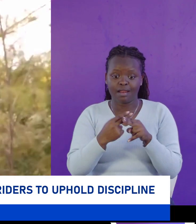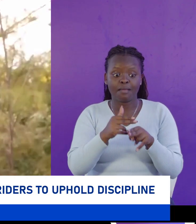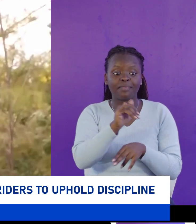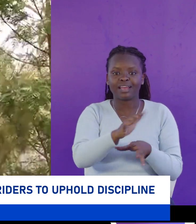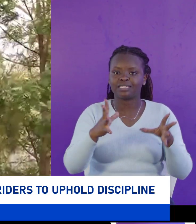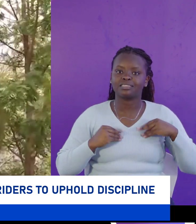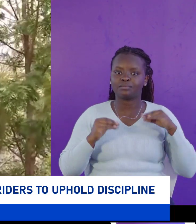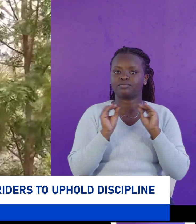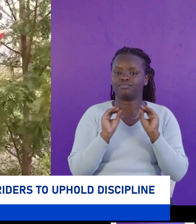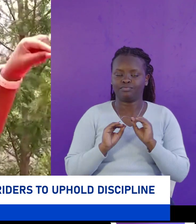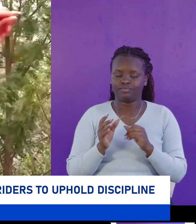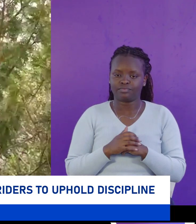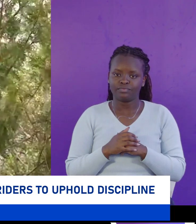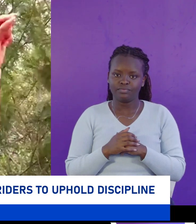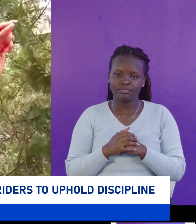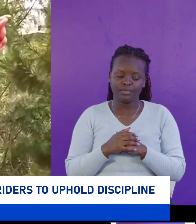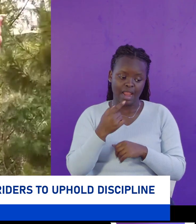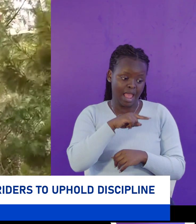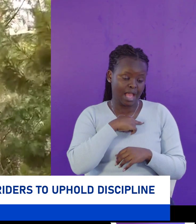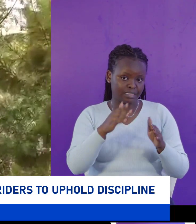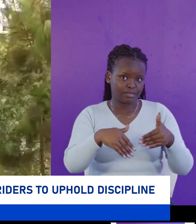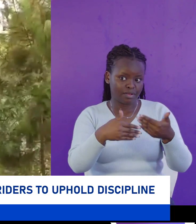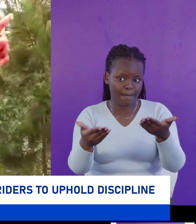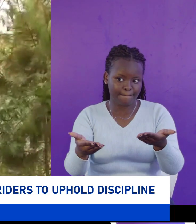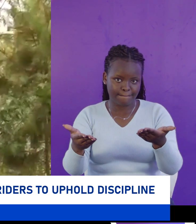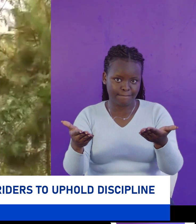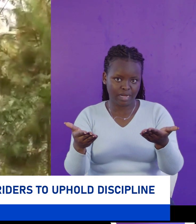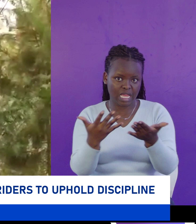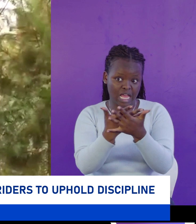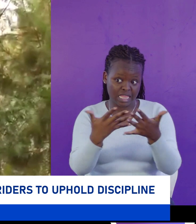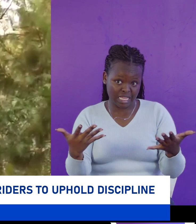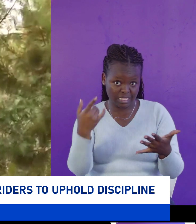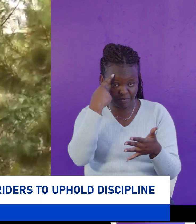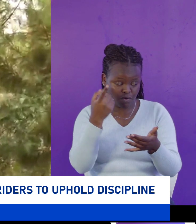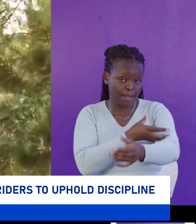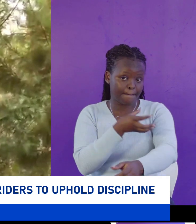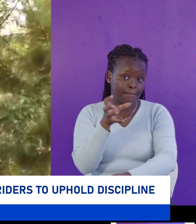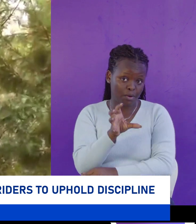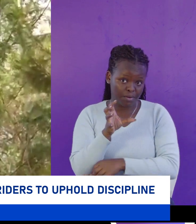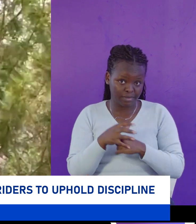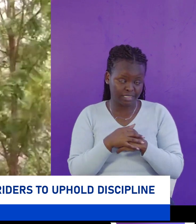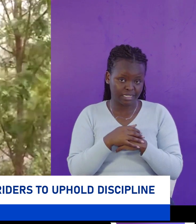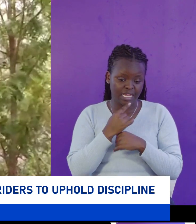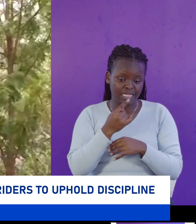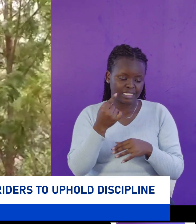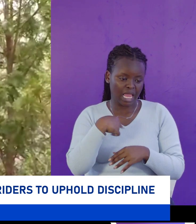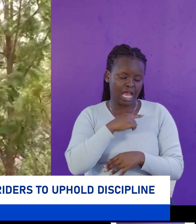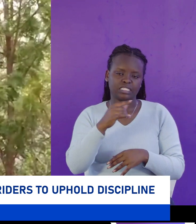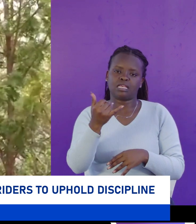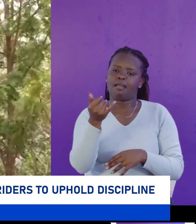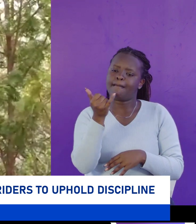msikubali. Sisi wakati ambao tunawaletea vitu vya empowerment, wanasema